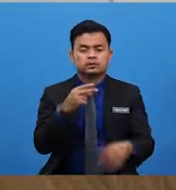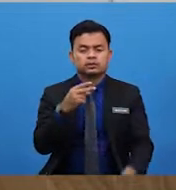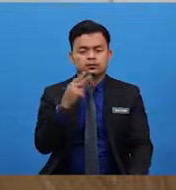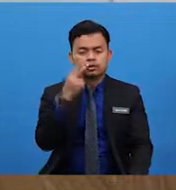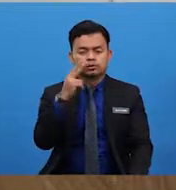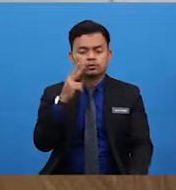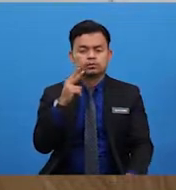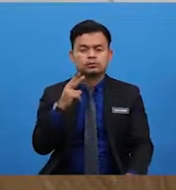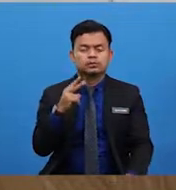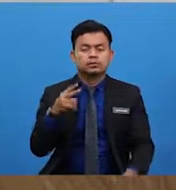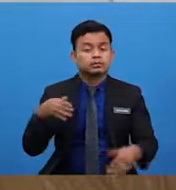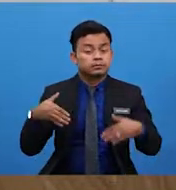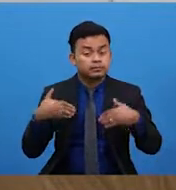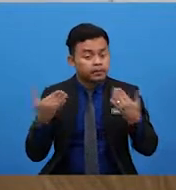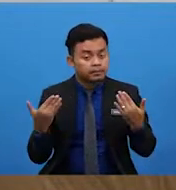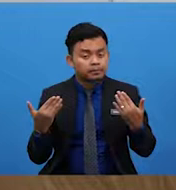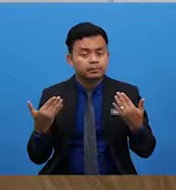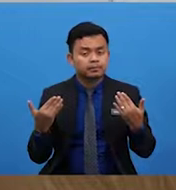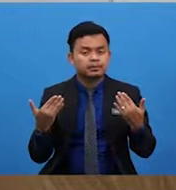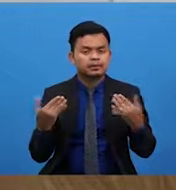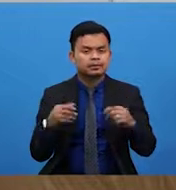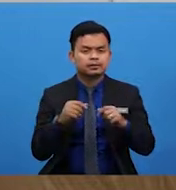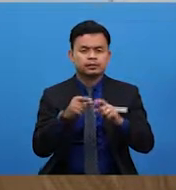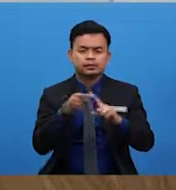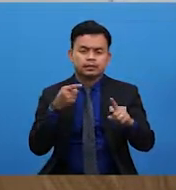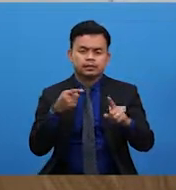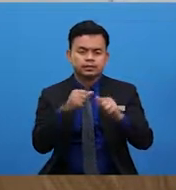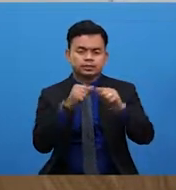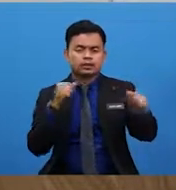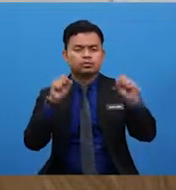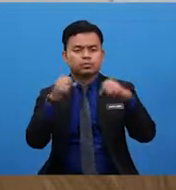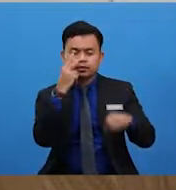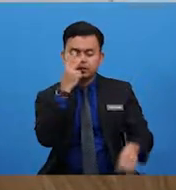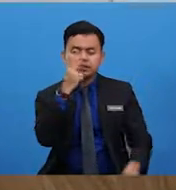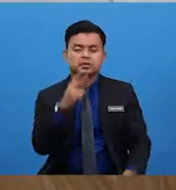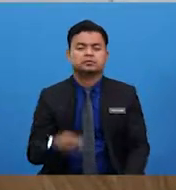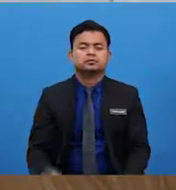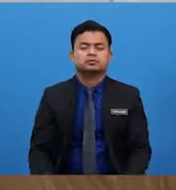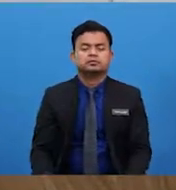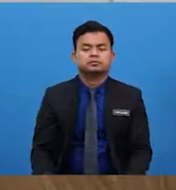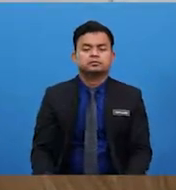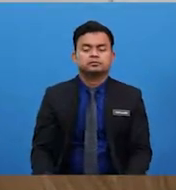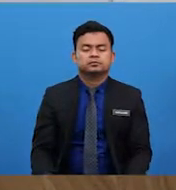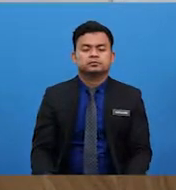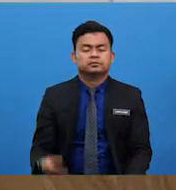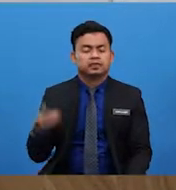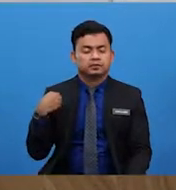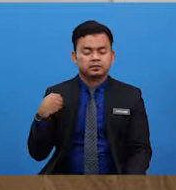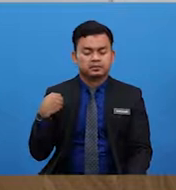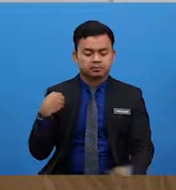menariknya melalui sentuhan tada jadi nyanyi kita akan dapat merasa yg kesannya mobil seperti adik permukaan licin